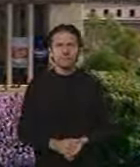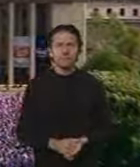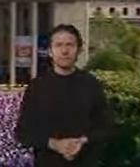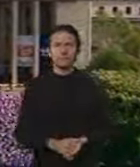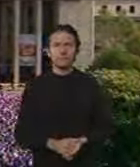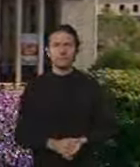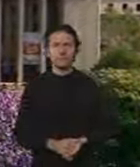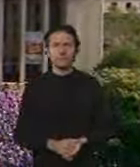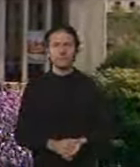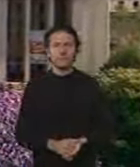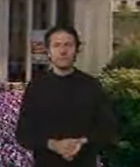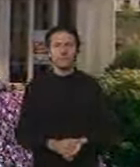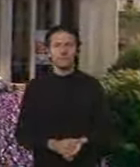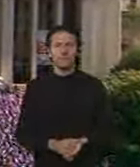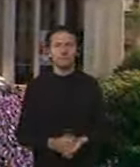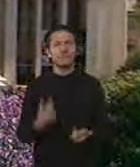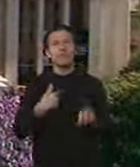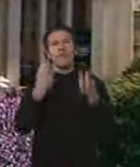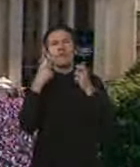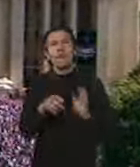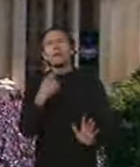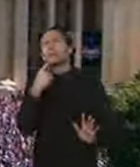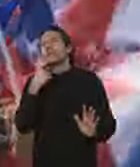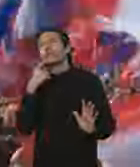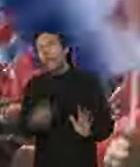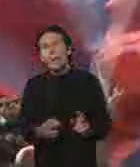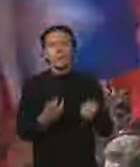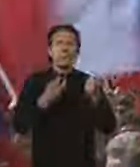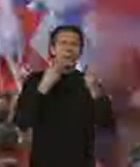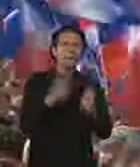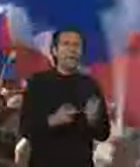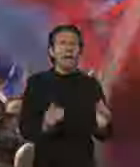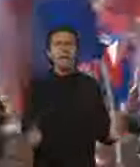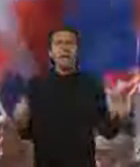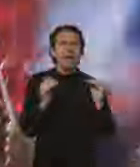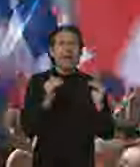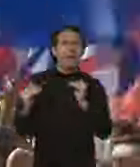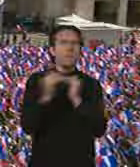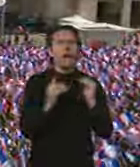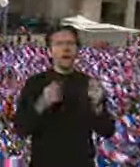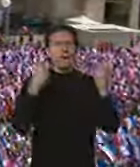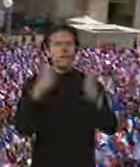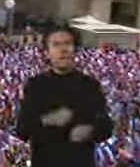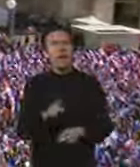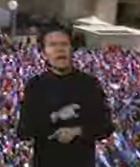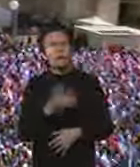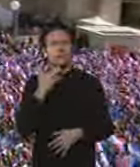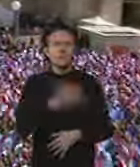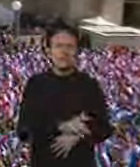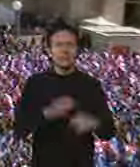France nous ne voulons pas de la jalousie nous ne voulons pas de l'égalitarisme nous ne voulons pas de l'amertume